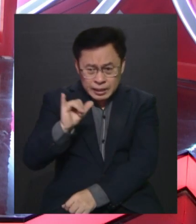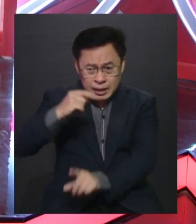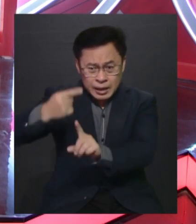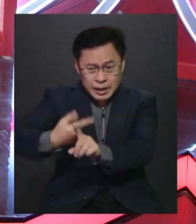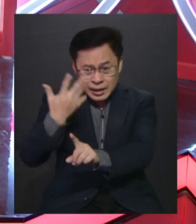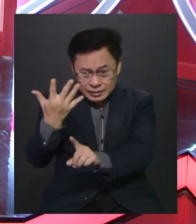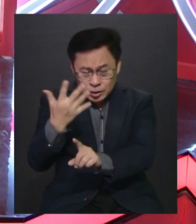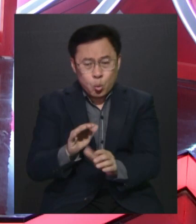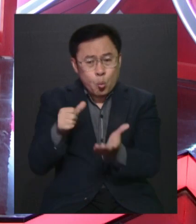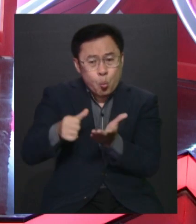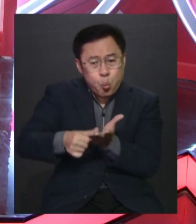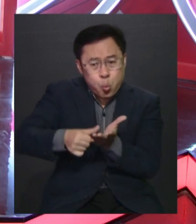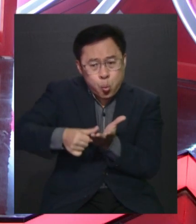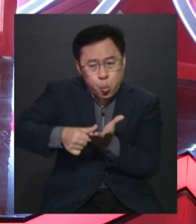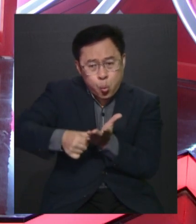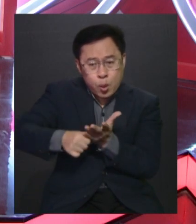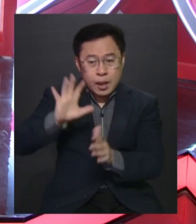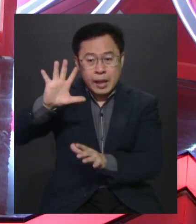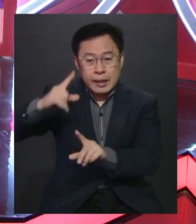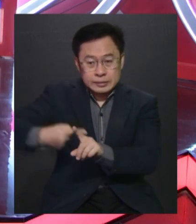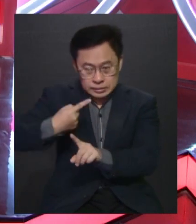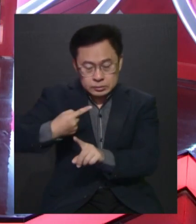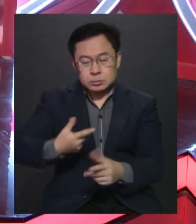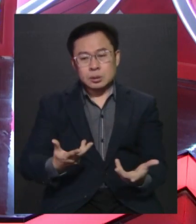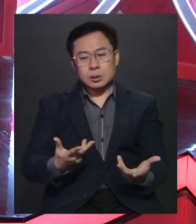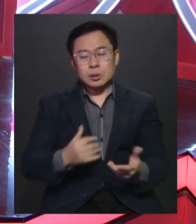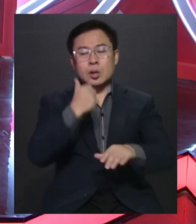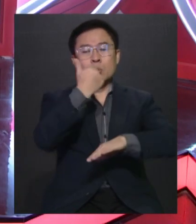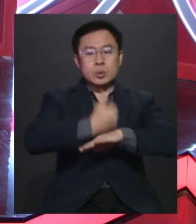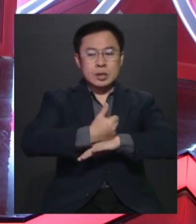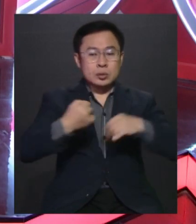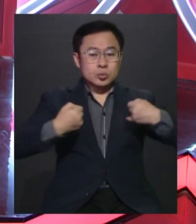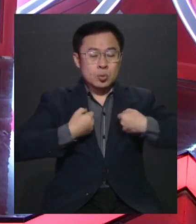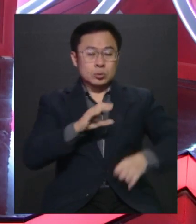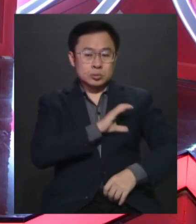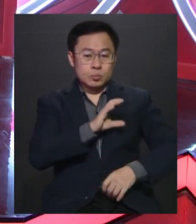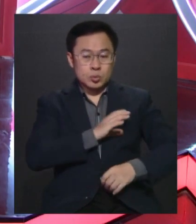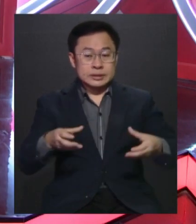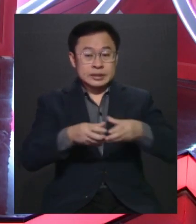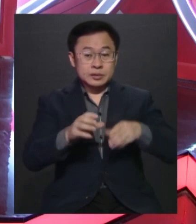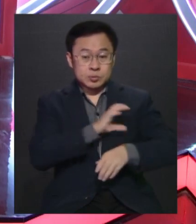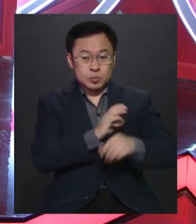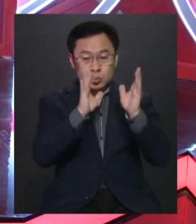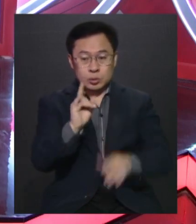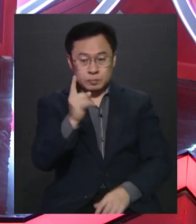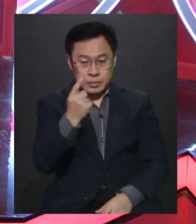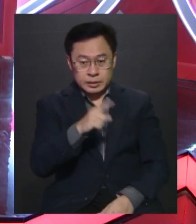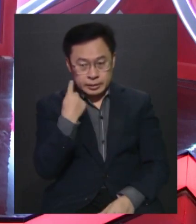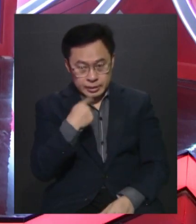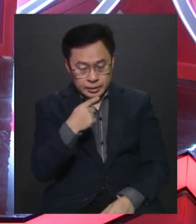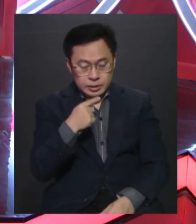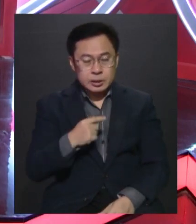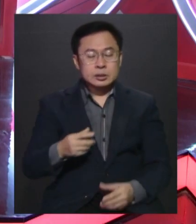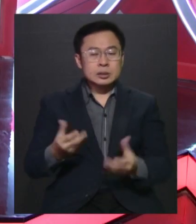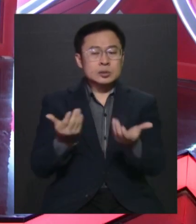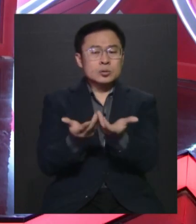นี้เมื่อไหร่แล้วก็จะมีการแถลงข่าวจากกลุ่มผู้บริหารใหม่เพราะเขาเพิ่งเปลี่ยนกลุ่มทุนไงก็ไม่รู้ว่าต้องติดปัญหาตรง